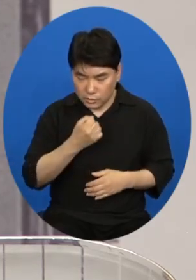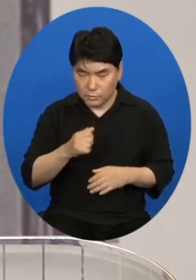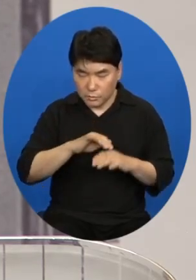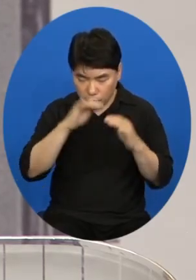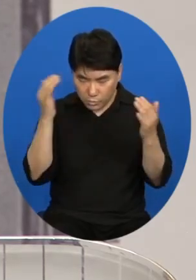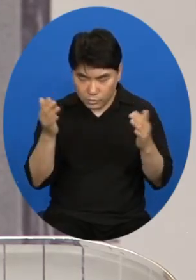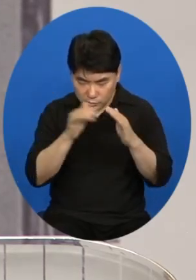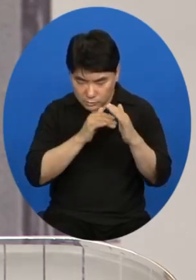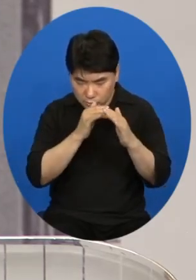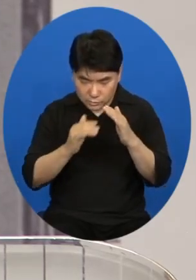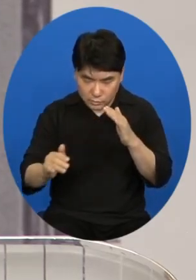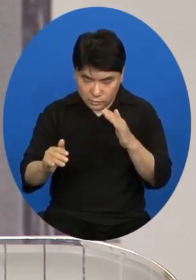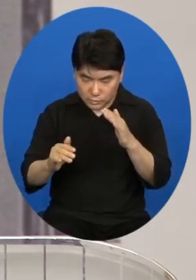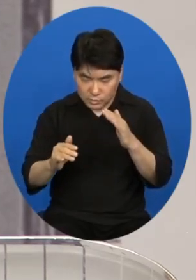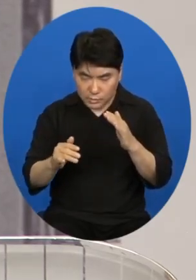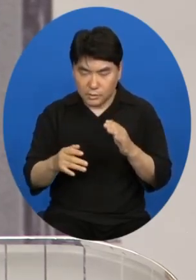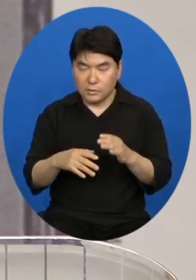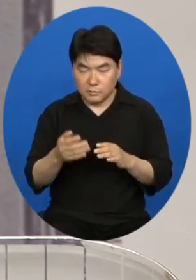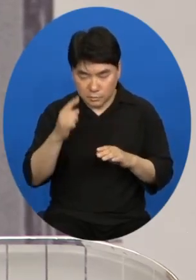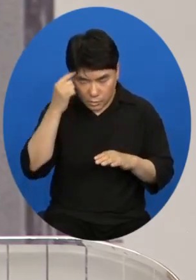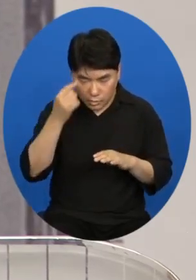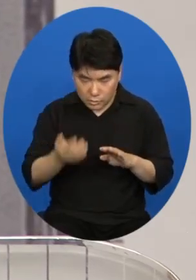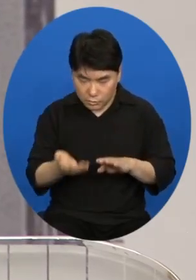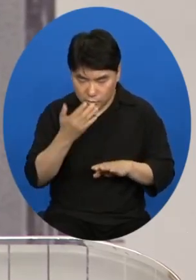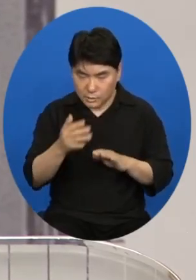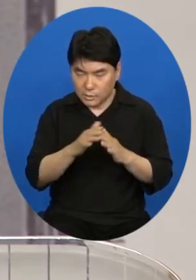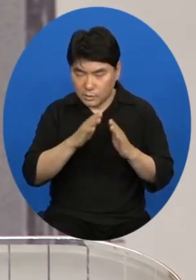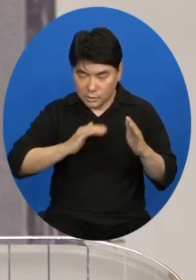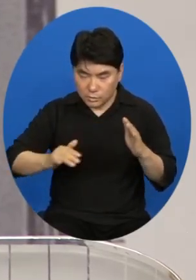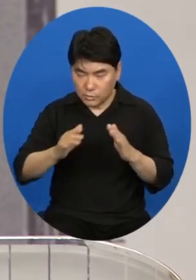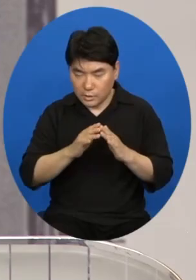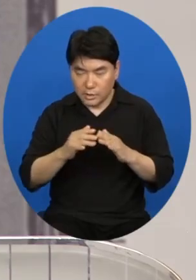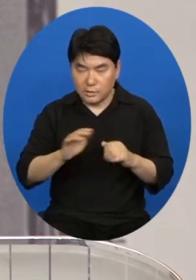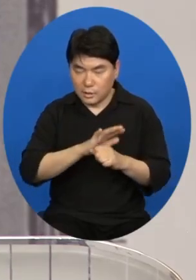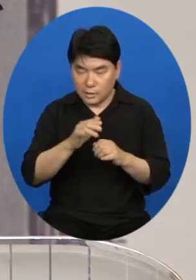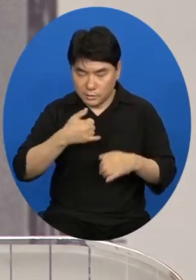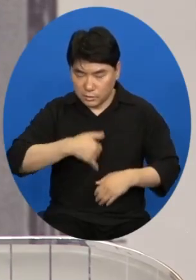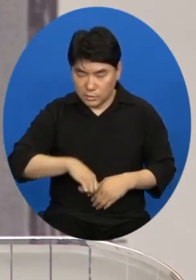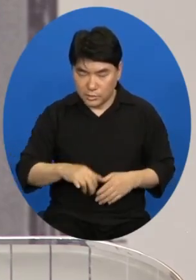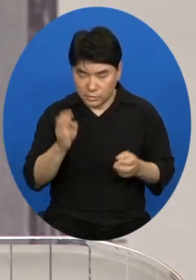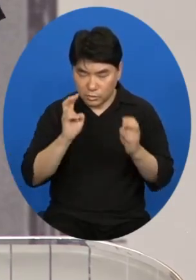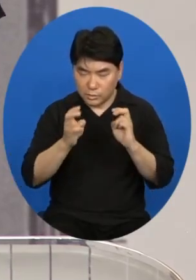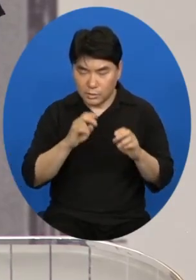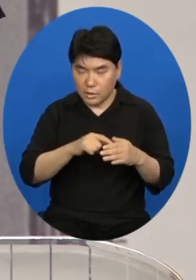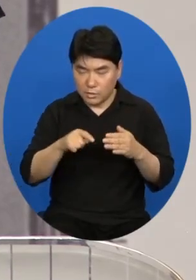모든 성도들의 머리 위에 저들의 가정과 사랑하는 자녀들과 일터